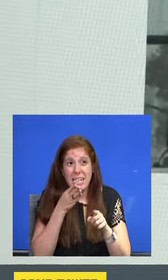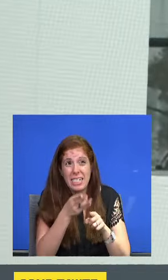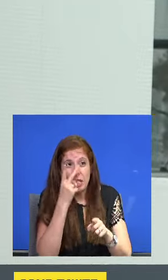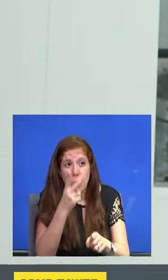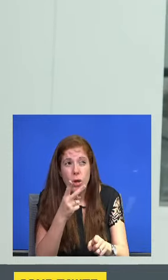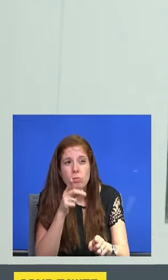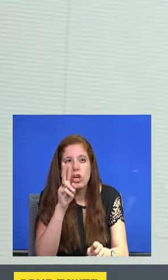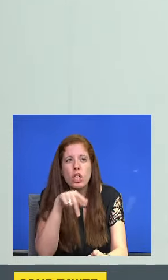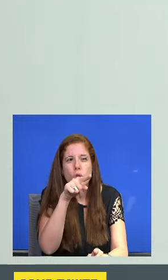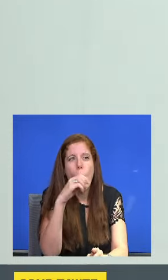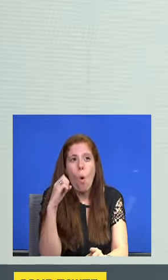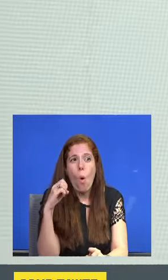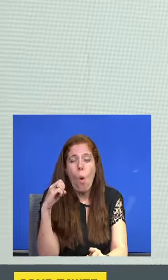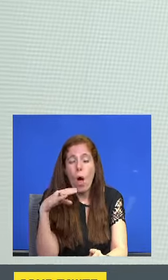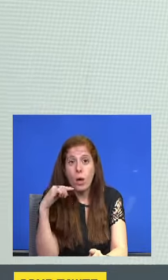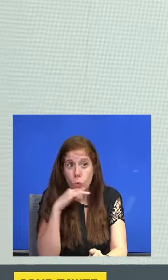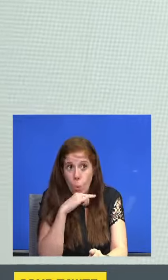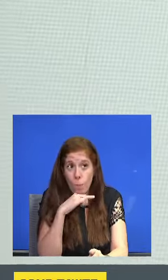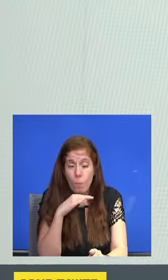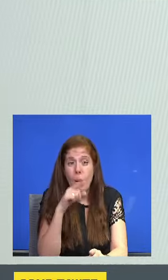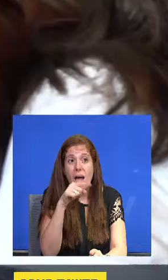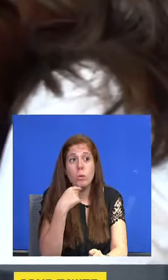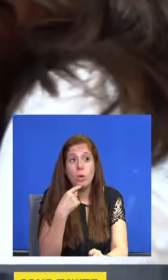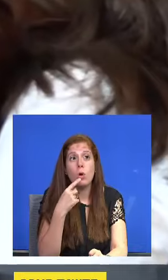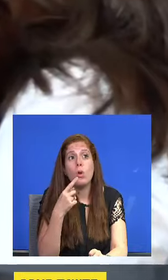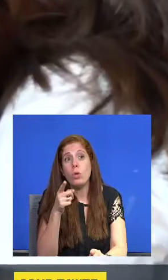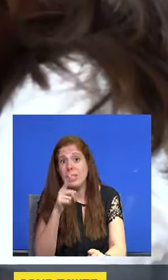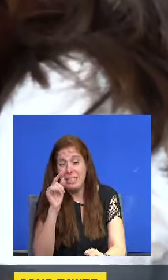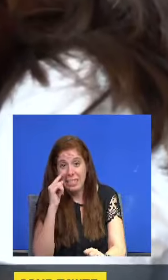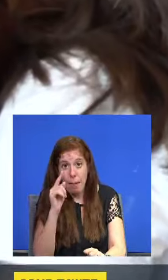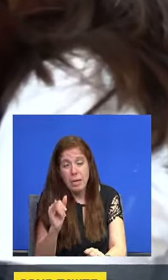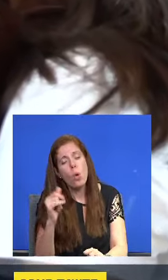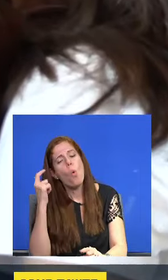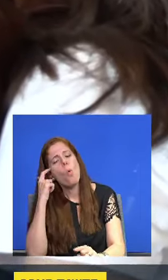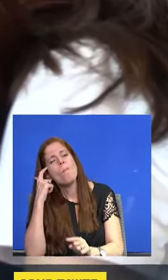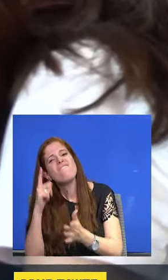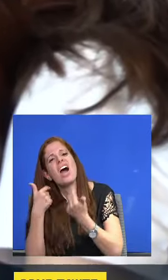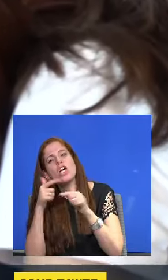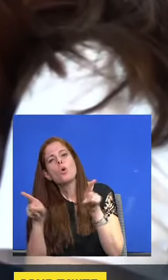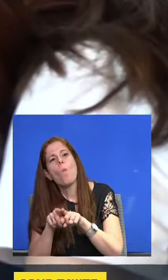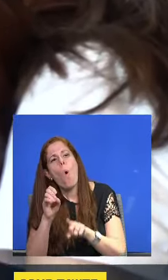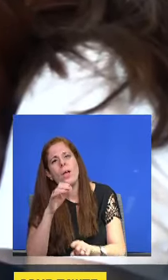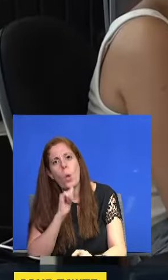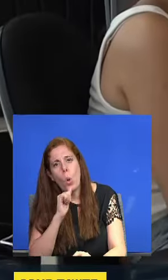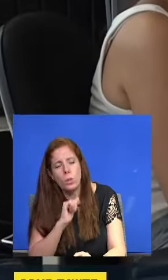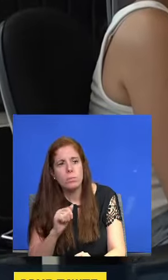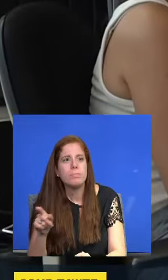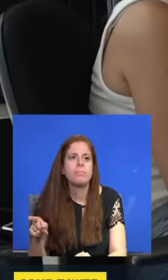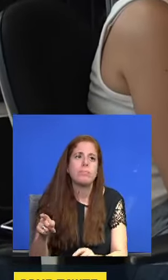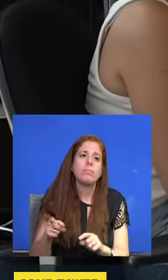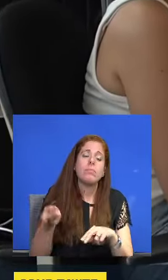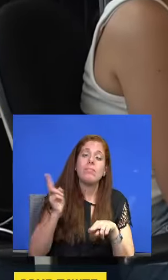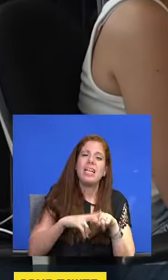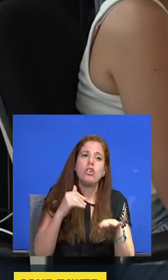שיש כאן אור אדום, אני אומר לו תחזה מה זה, הוא אומר שזה אור ירוק. באוליגו סקיוריטי פרסמו בימים האחרונים את המחקר שלהם, אחרי